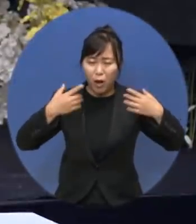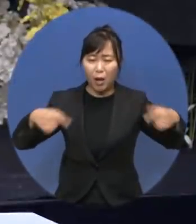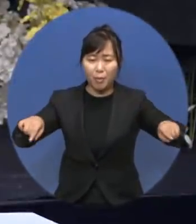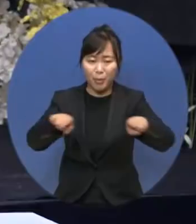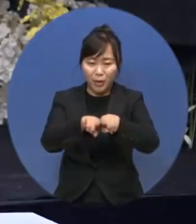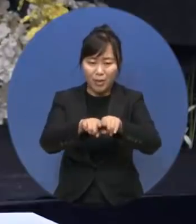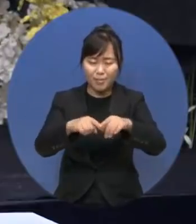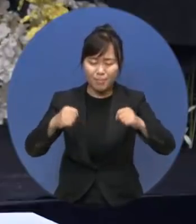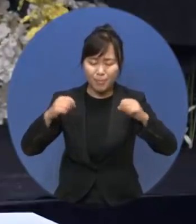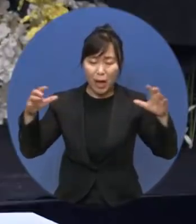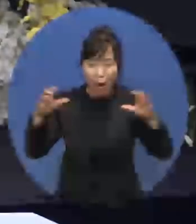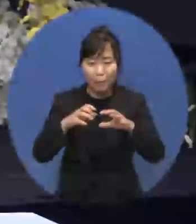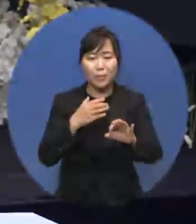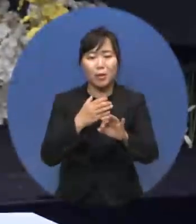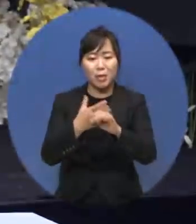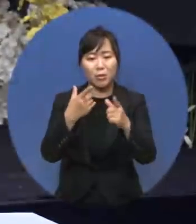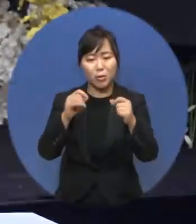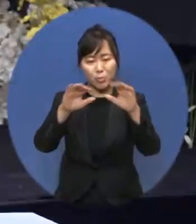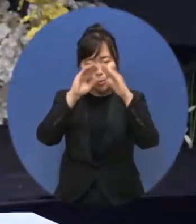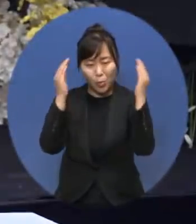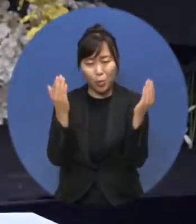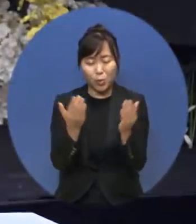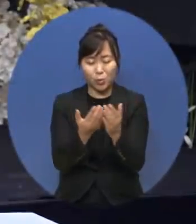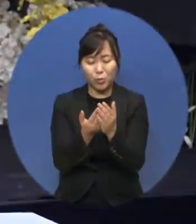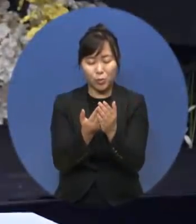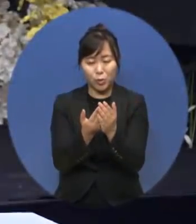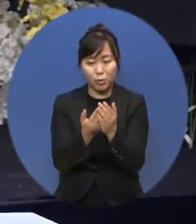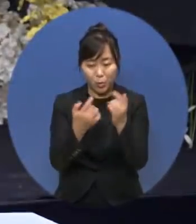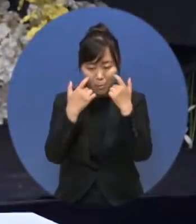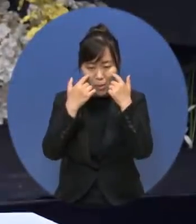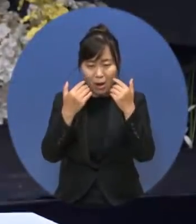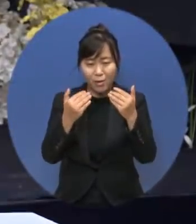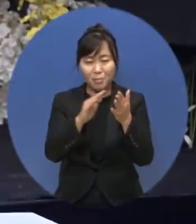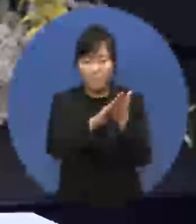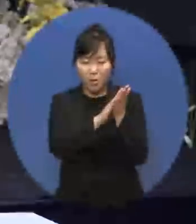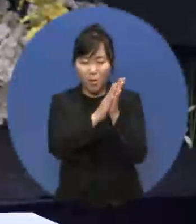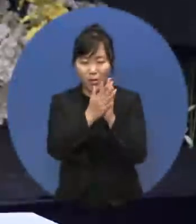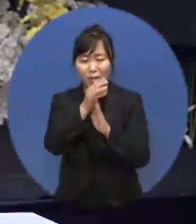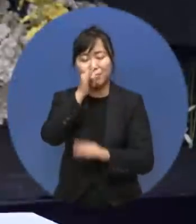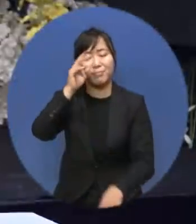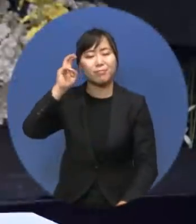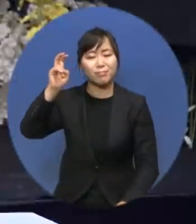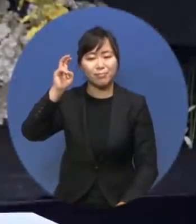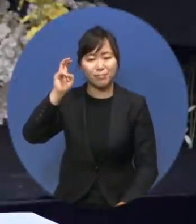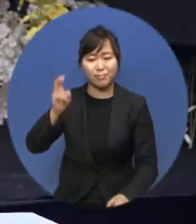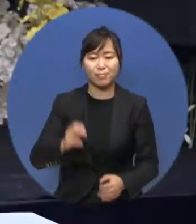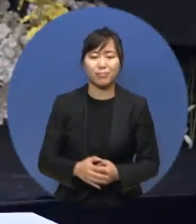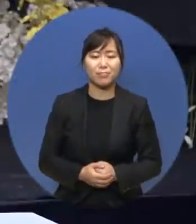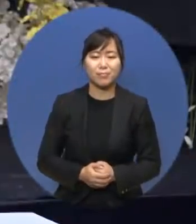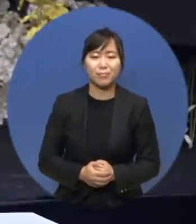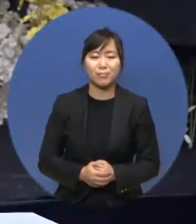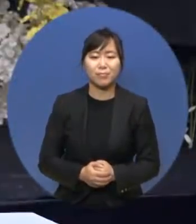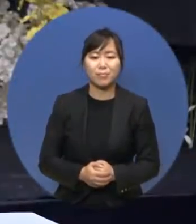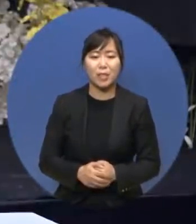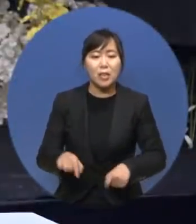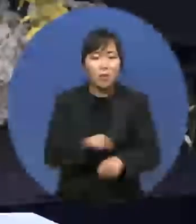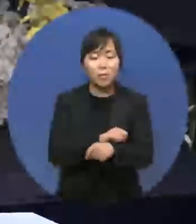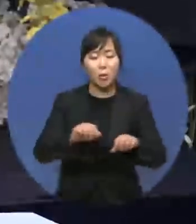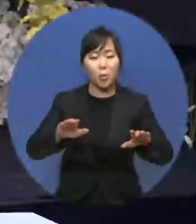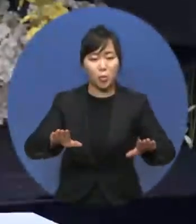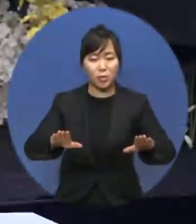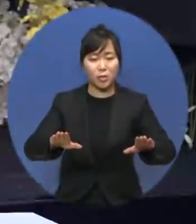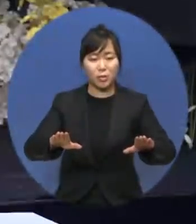함께 힘을 합치게 된다면 이런 부분에서 눈에 띄는 어떤 그런 변화들이 일어날 수 있지 않을까 싶은데요. 특별히 오늘